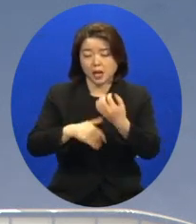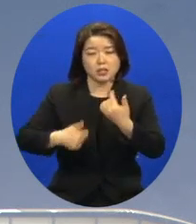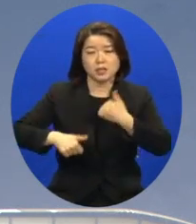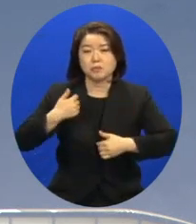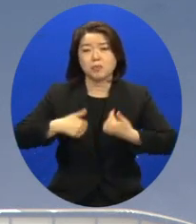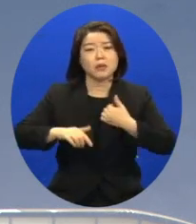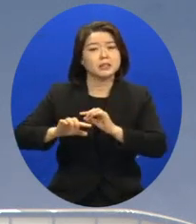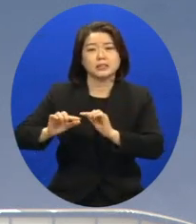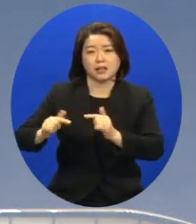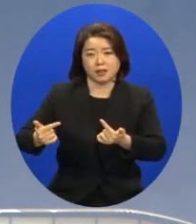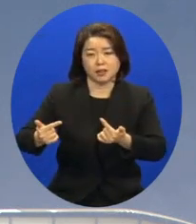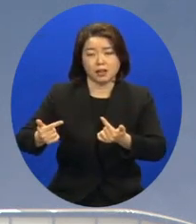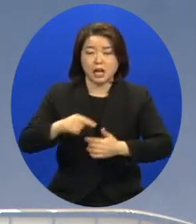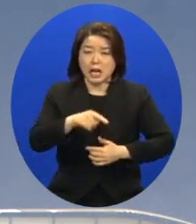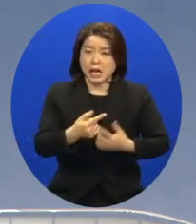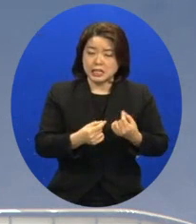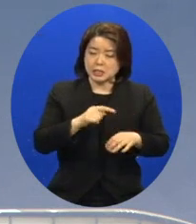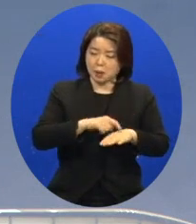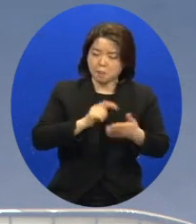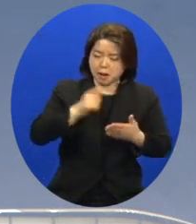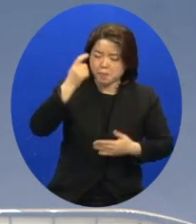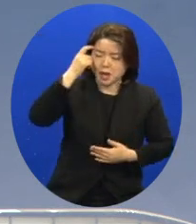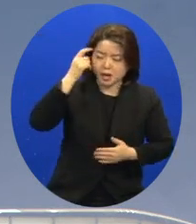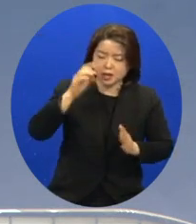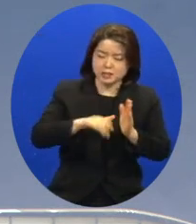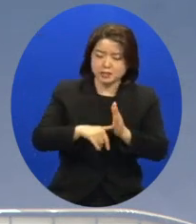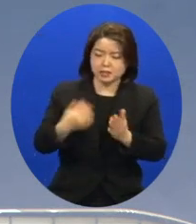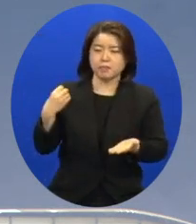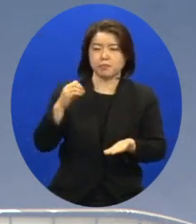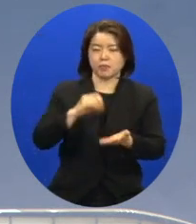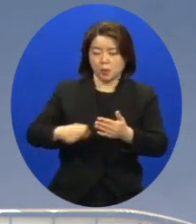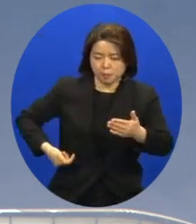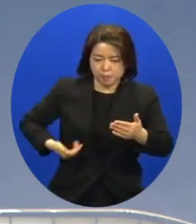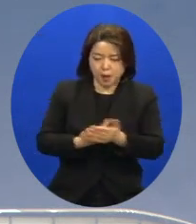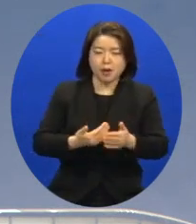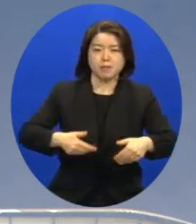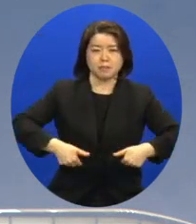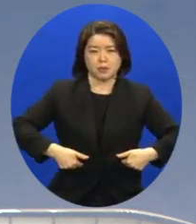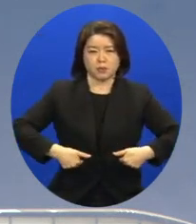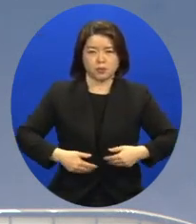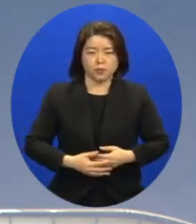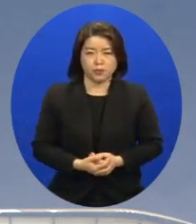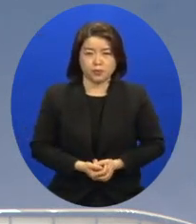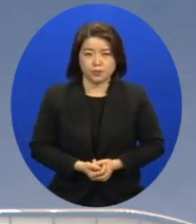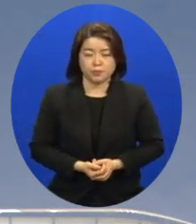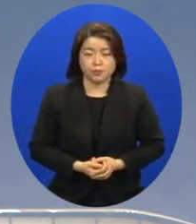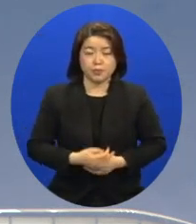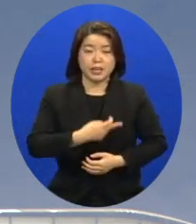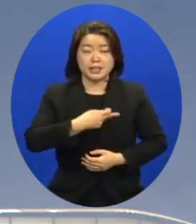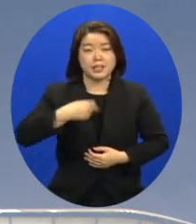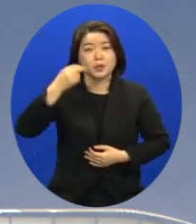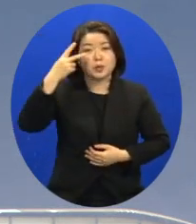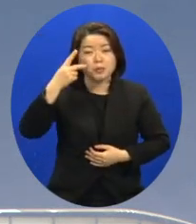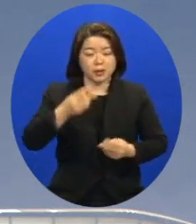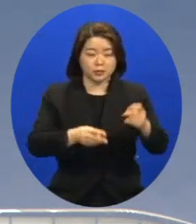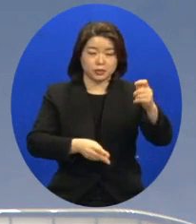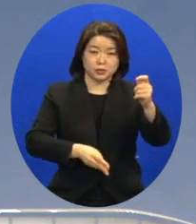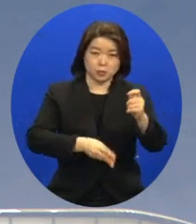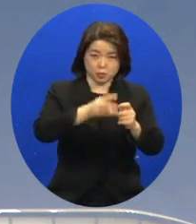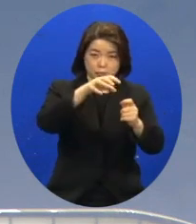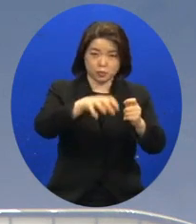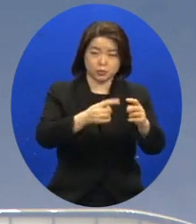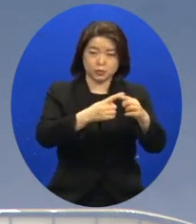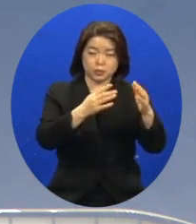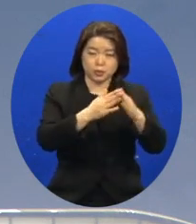아니야. 그럴 때 돌이킬 수 있어야 하는 거예요. 사도 바울은 고린도 교회에